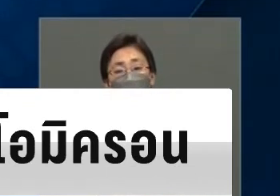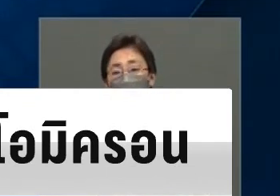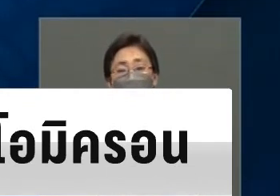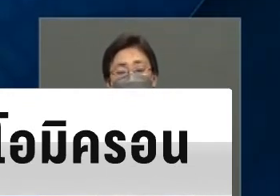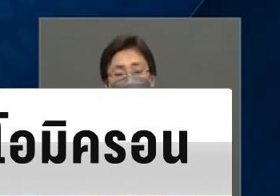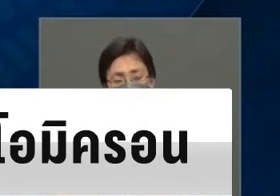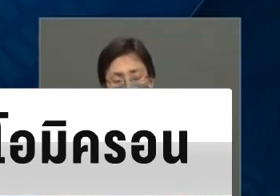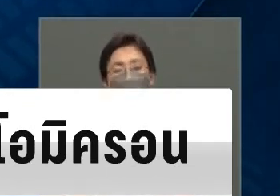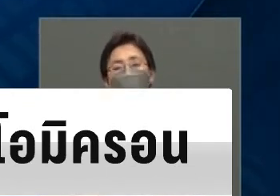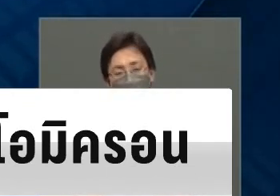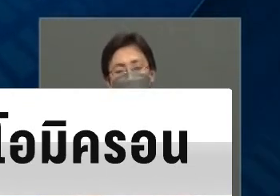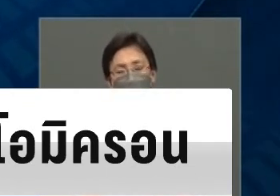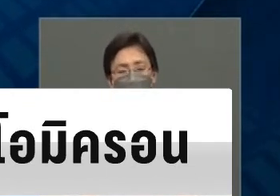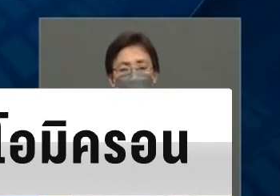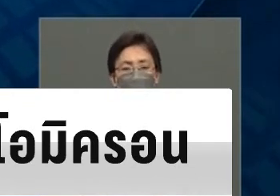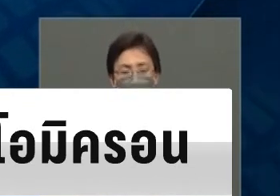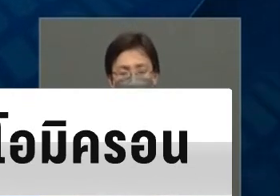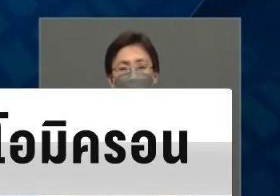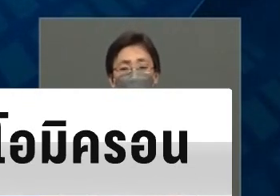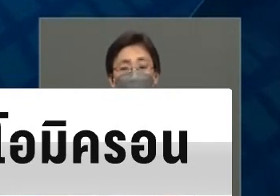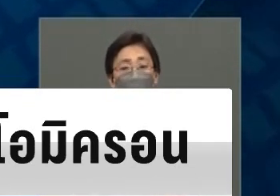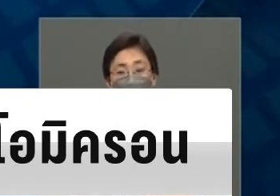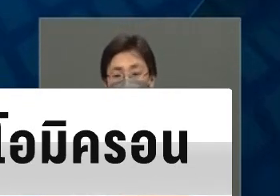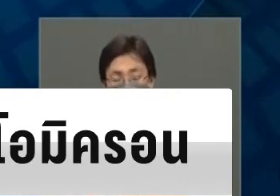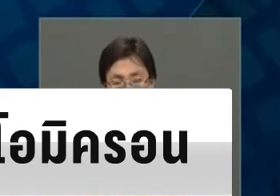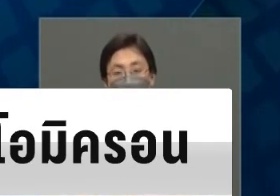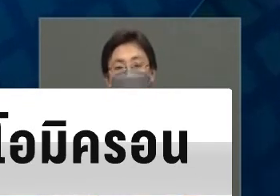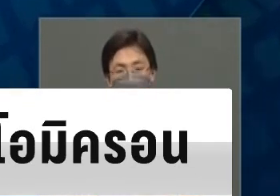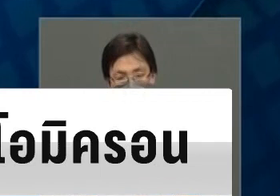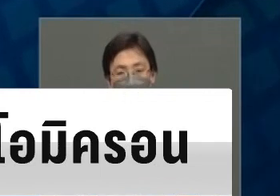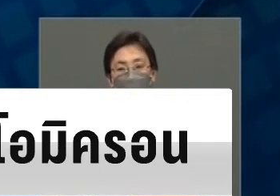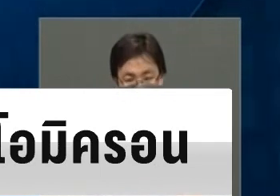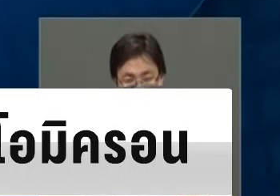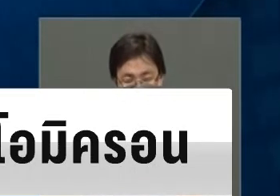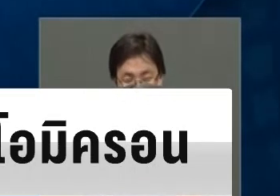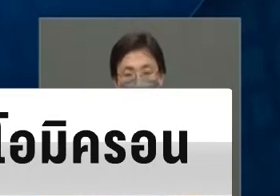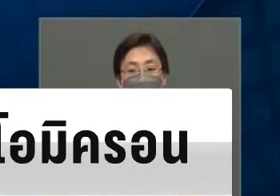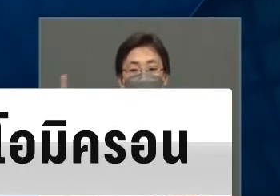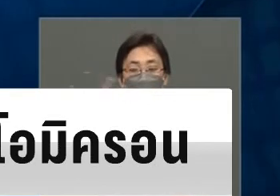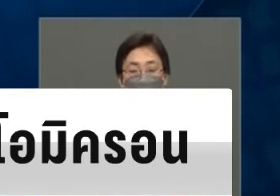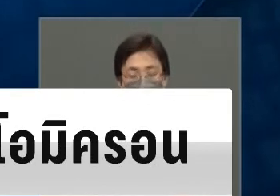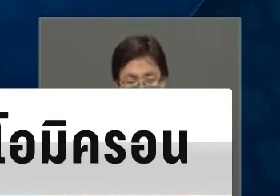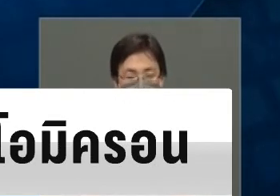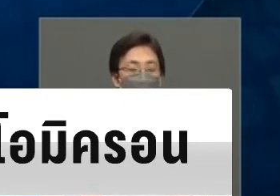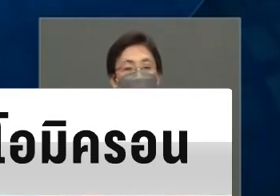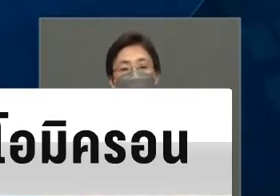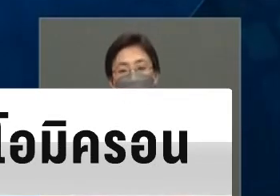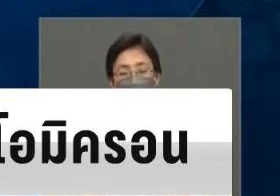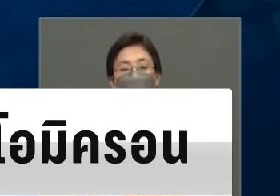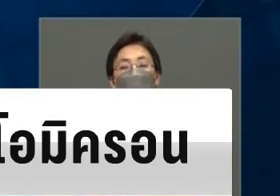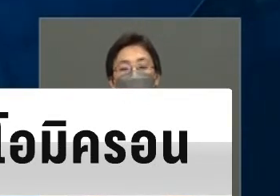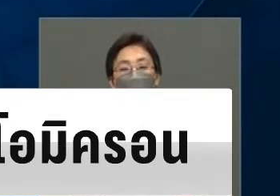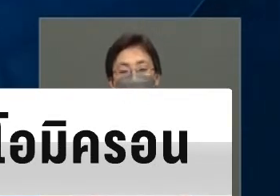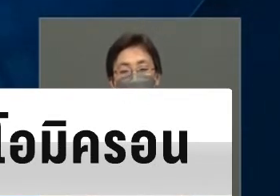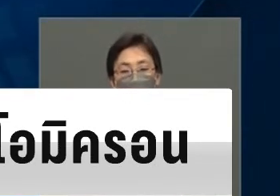จะเป็นสายพันธุ์ไหนนะคะก็ย้ำเรื่องของการป้องกันด้วยมาตรการส่วนบุคคลที่นี่มาดูการเปิดรับและที่เปิดรับนักท่องเที่ยว